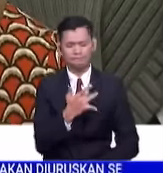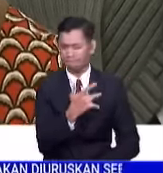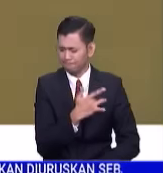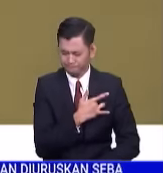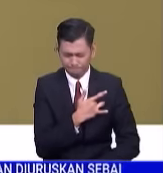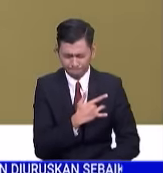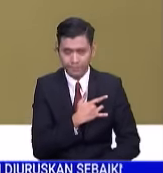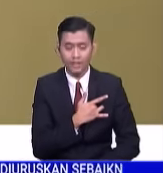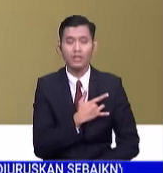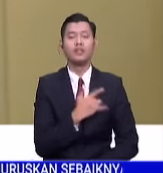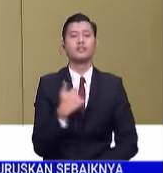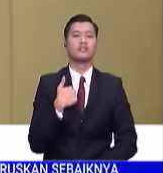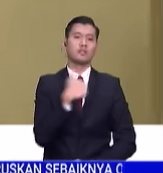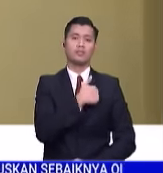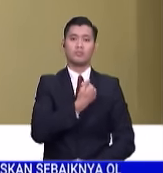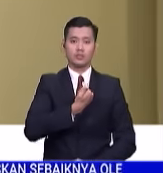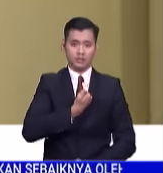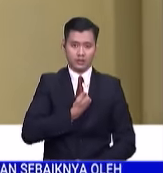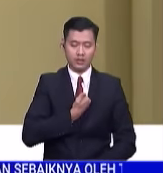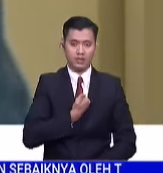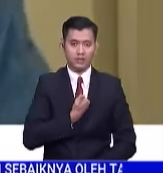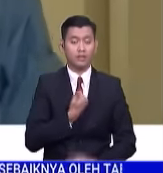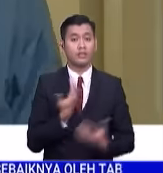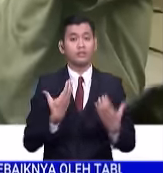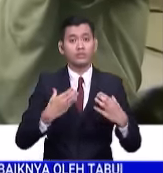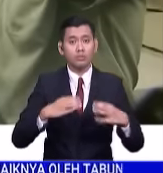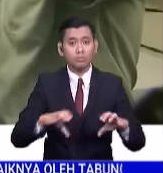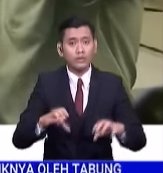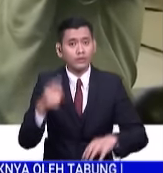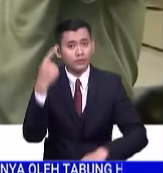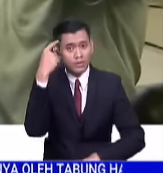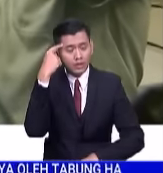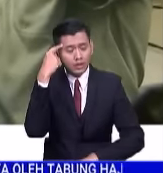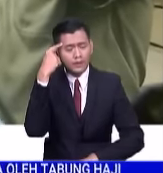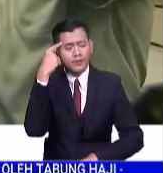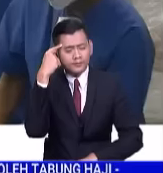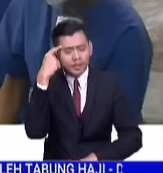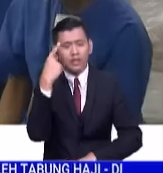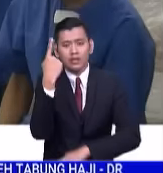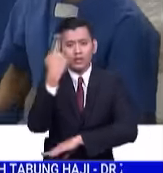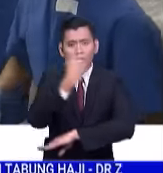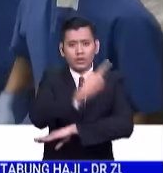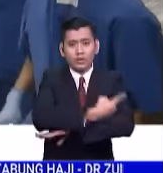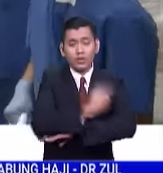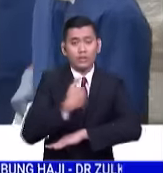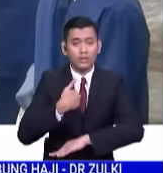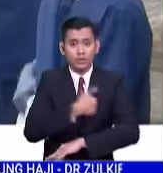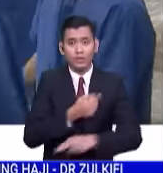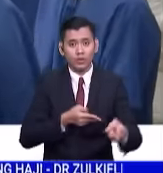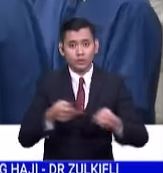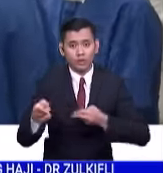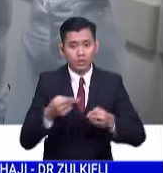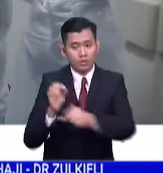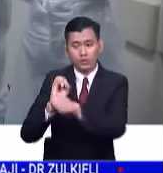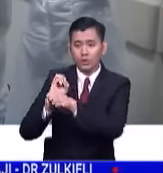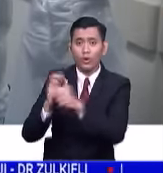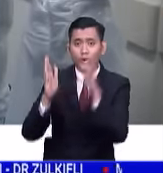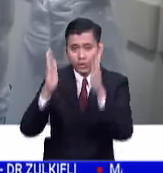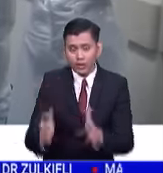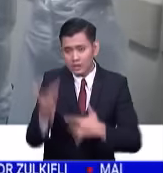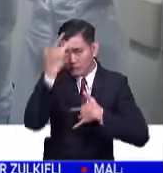Dan pihak kami sendiri, sebab cuba bayangkan satu hari kita terpaksa handle untuk kes COVID